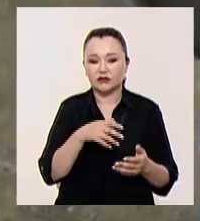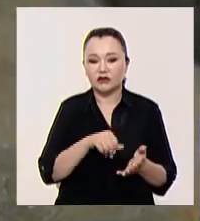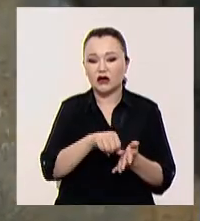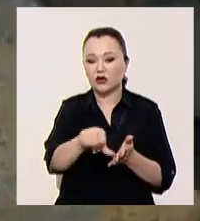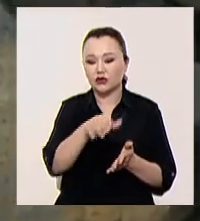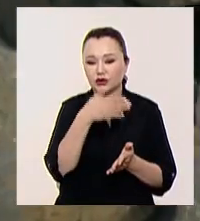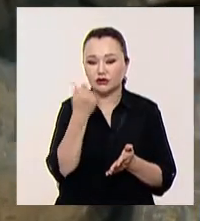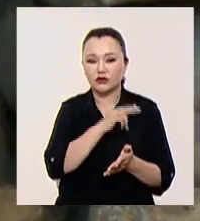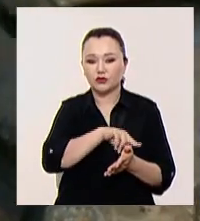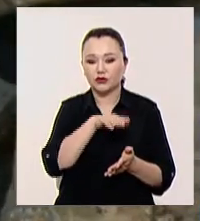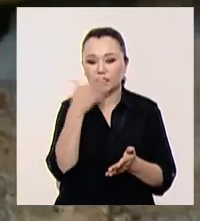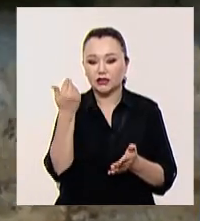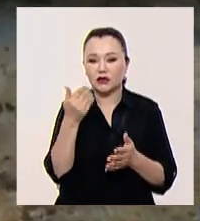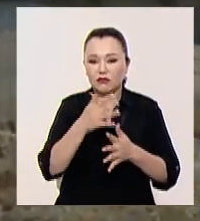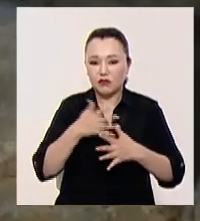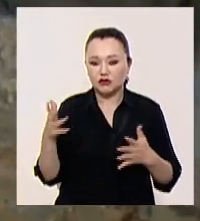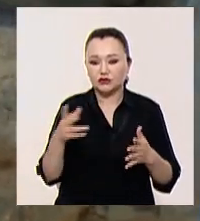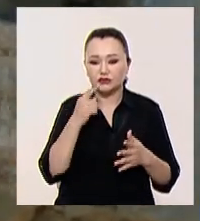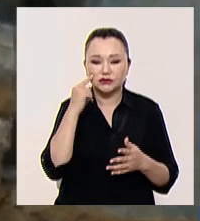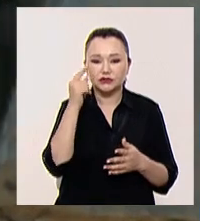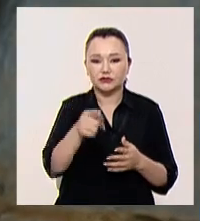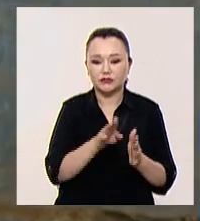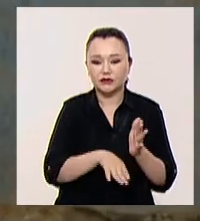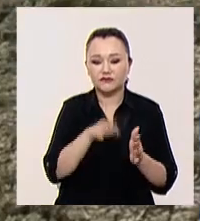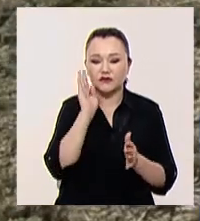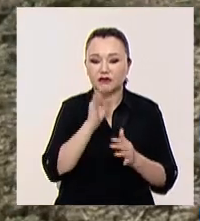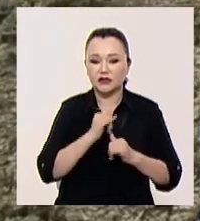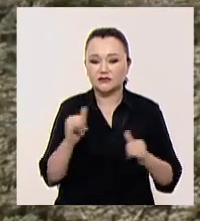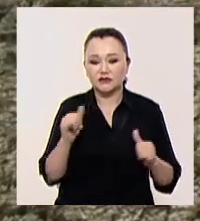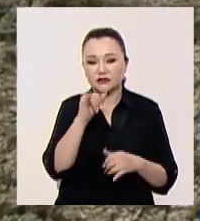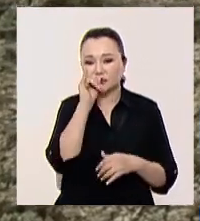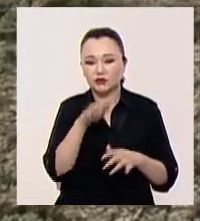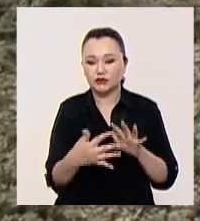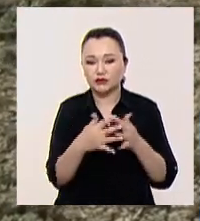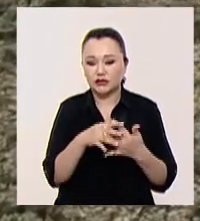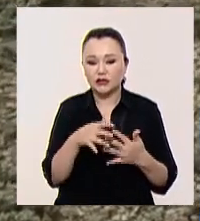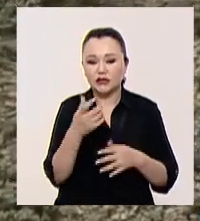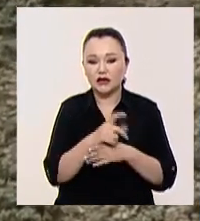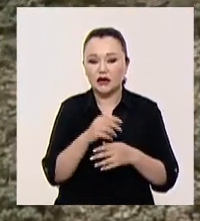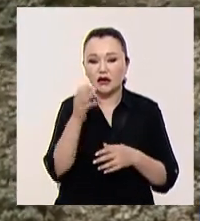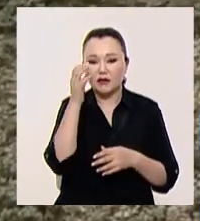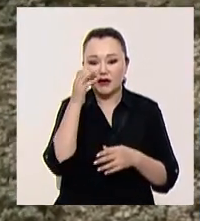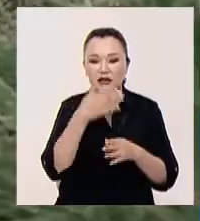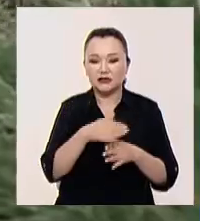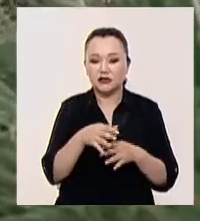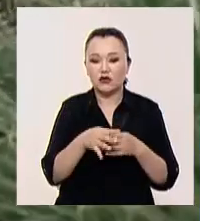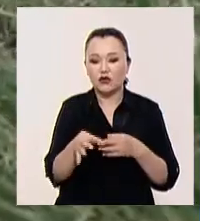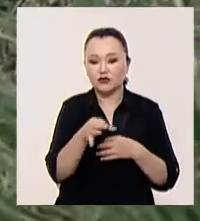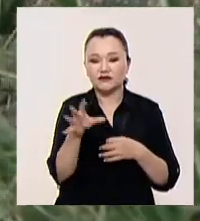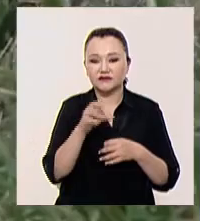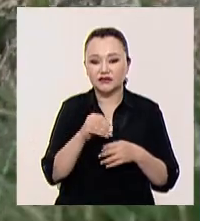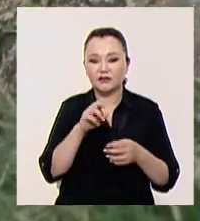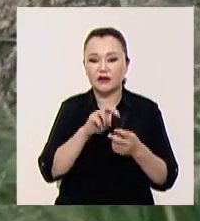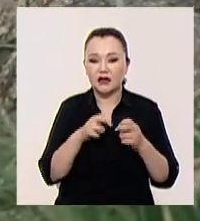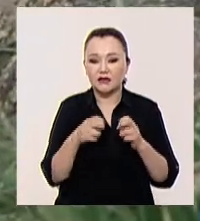дороги, безработица. Расстояния огромные, без воды не может развиваться сельское хозяйство. С образованием отдельной области люди ждут решения всех